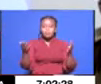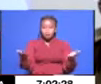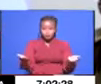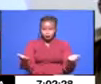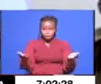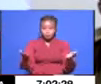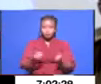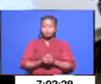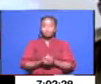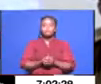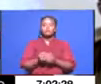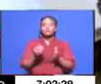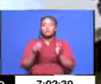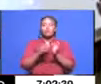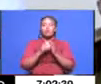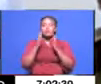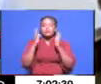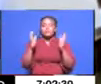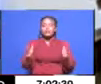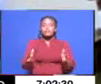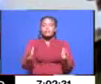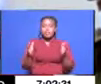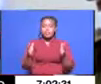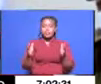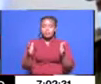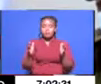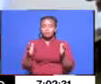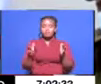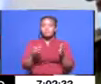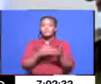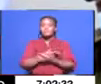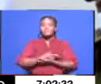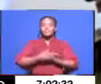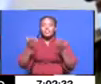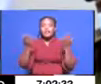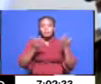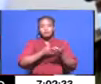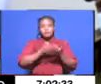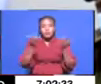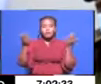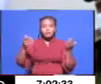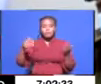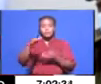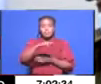pia viongozi katika sehemu mbali mbali,